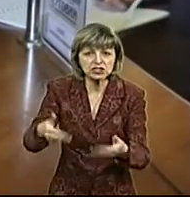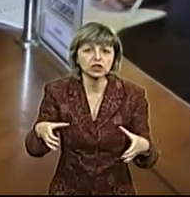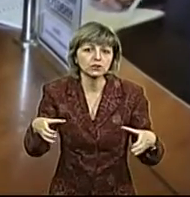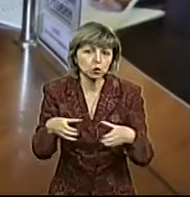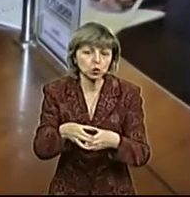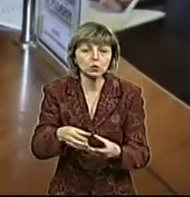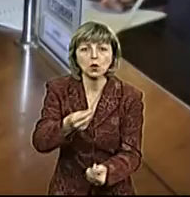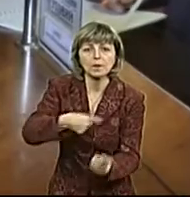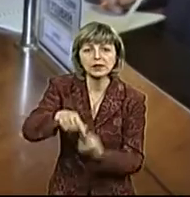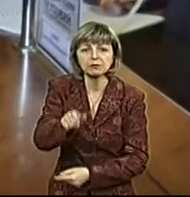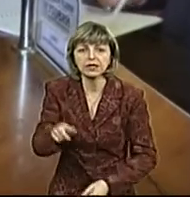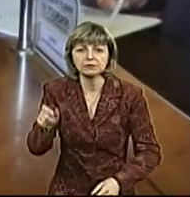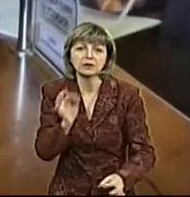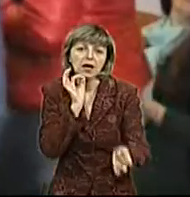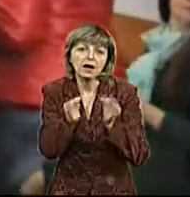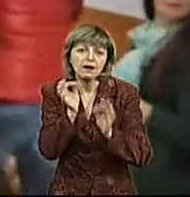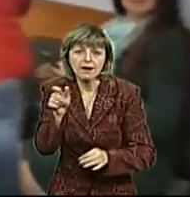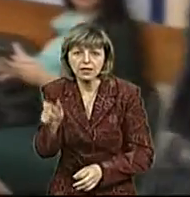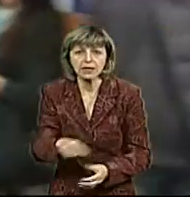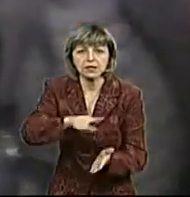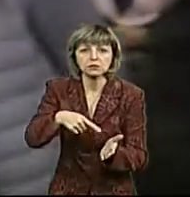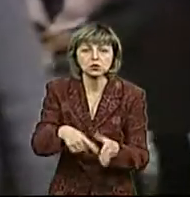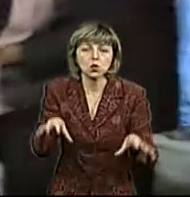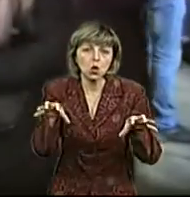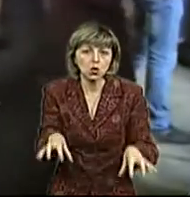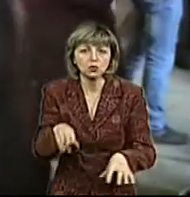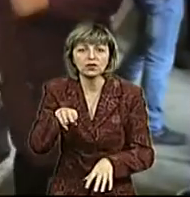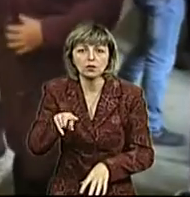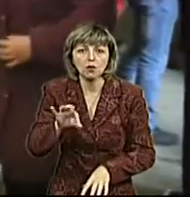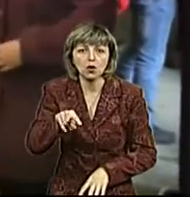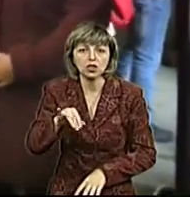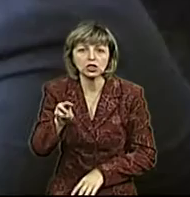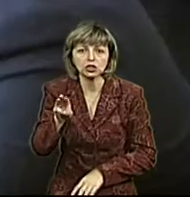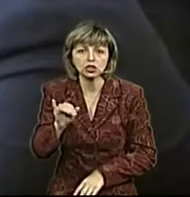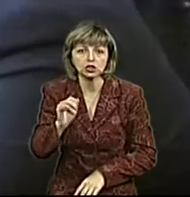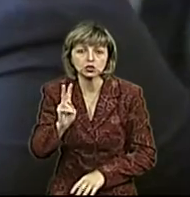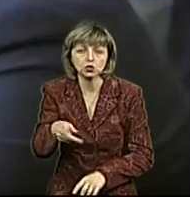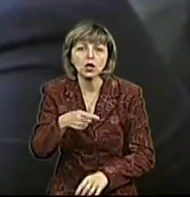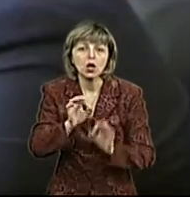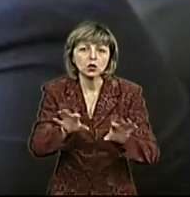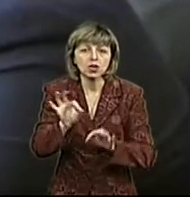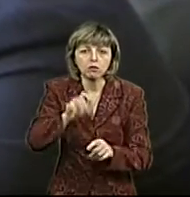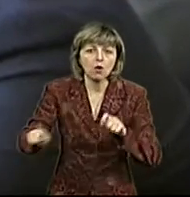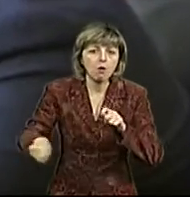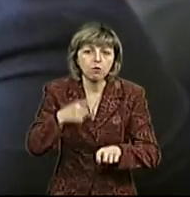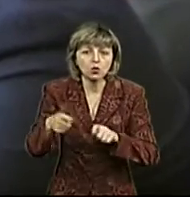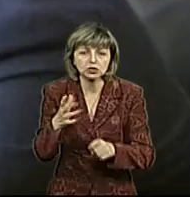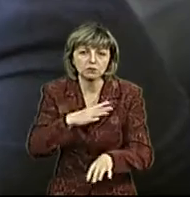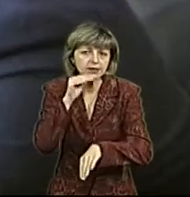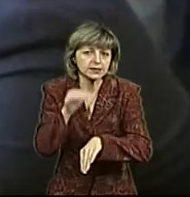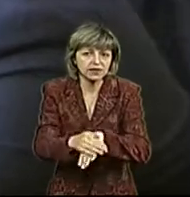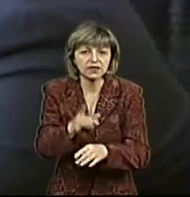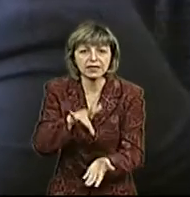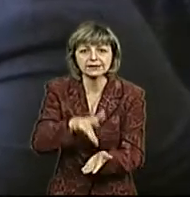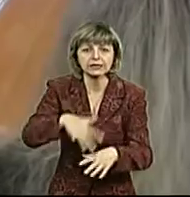групою підприємців. Радник Луцького міського голови Ігор Поліщук розповів про порушення, які були зафіксовані на центральному ринку під